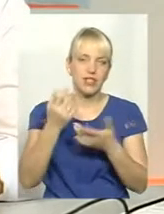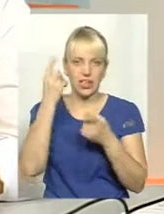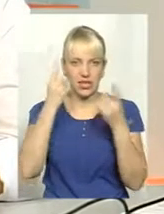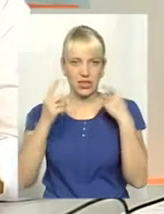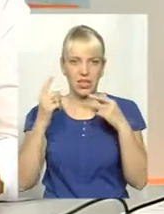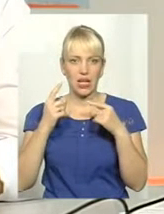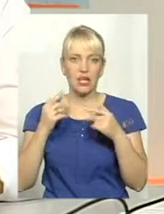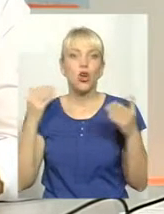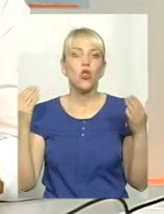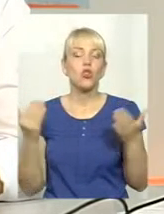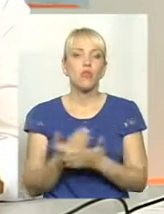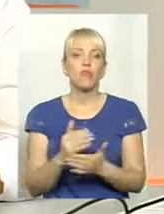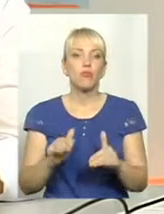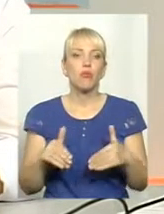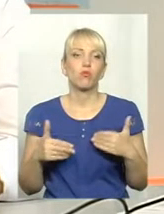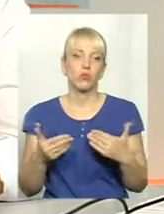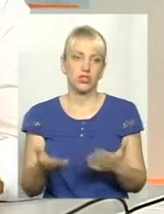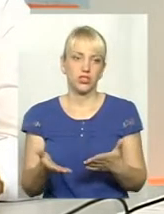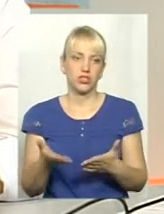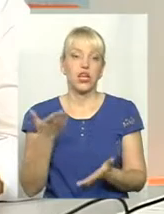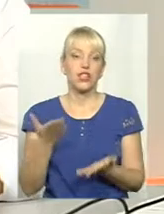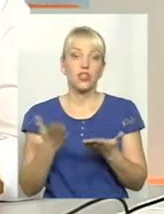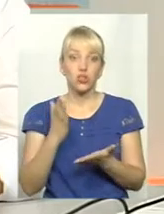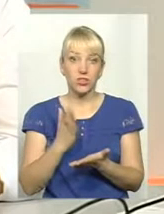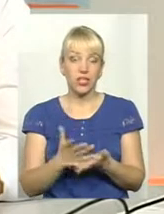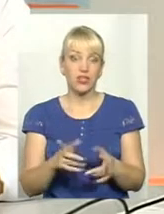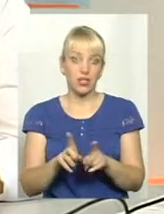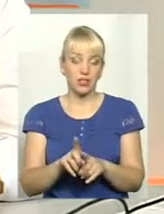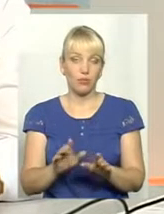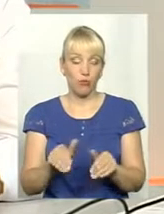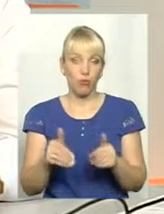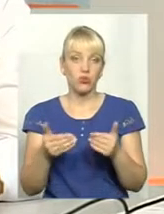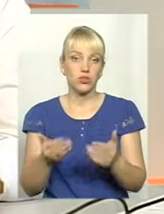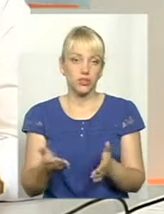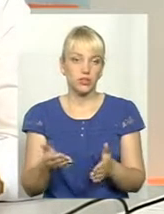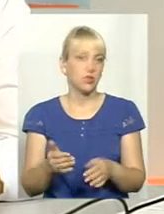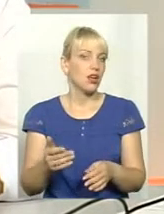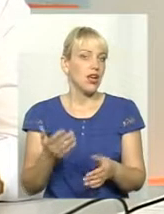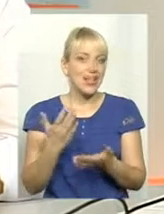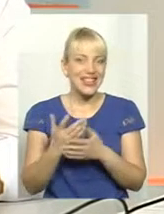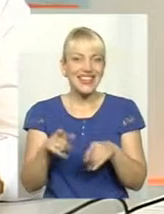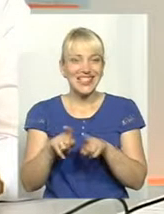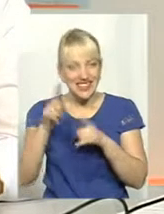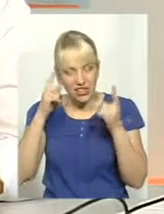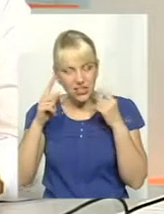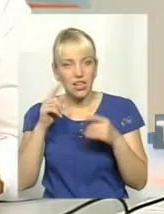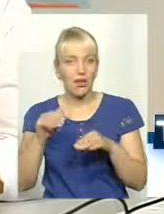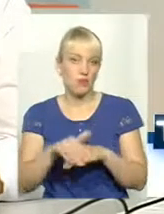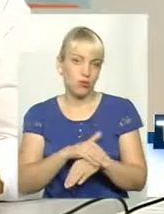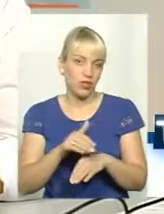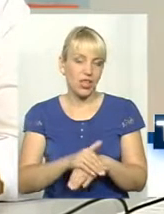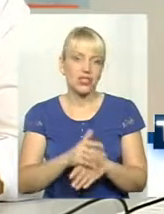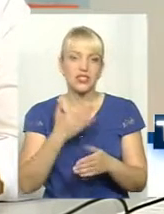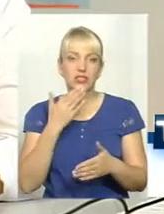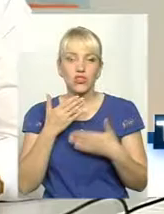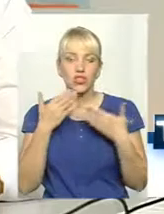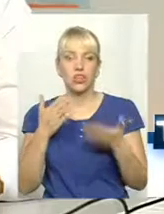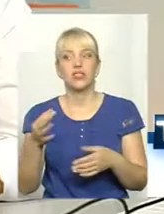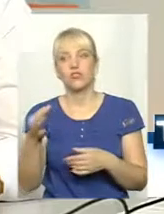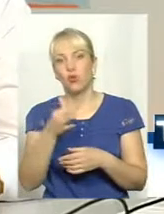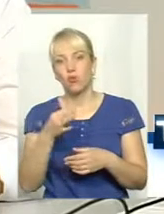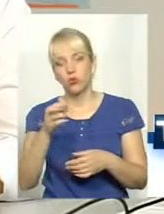бути якраз таким спільним громадським продуктом, де можна було би врахувати думки якомога більших людей. І дуже вітаються